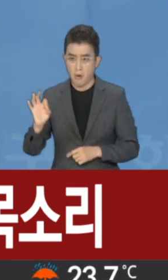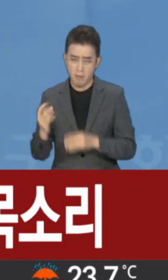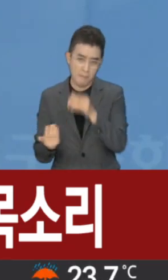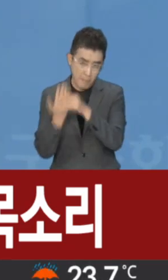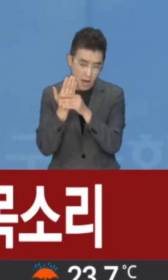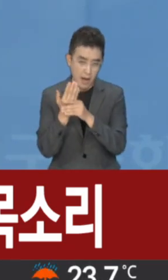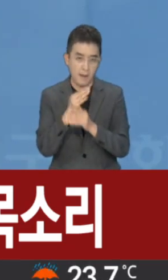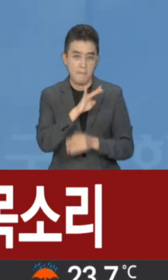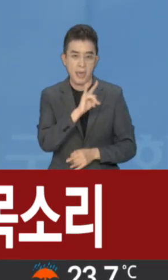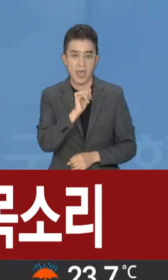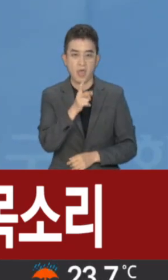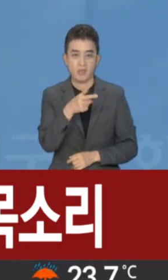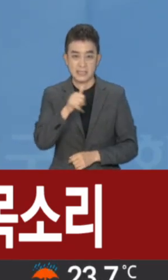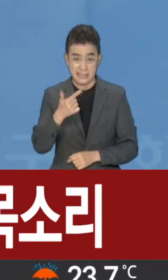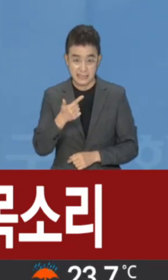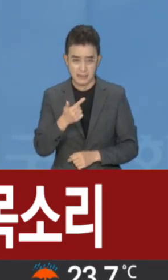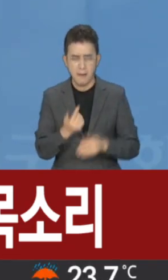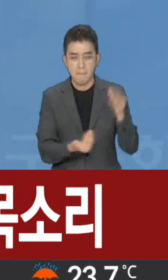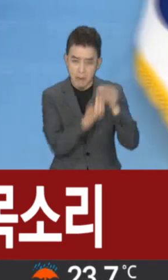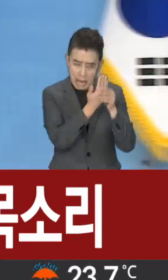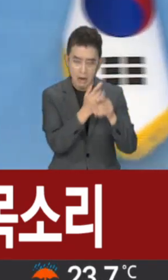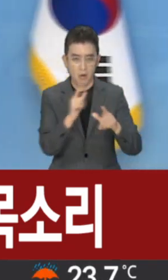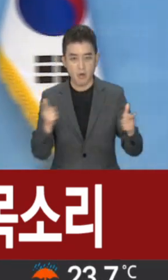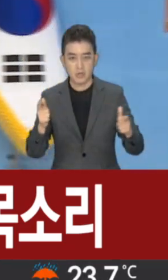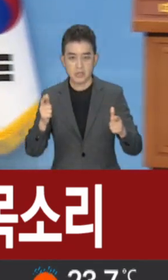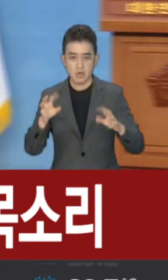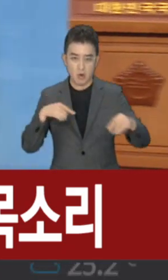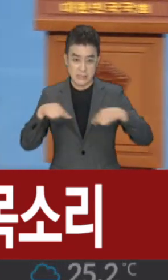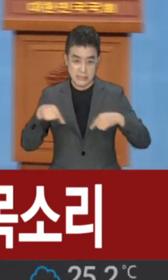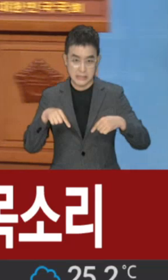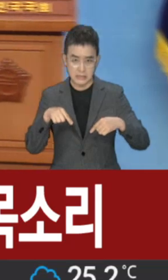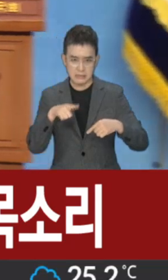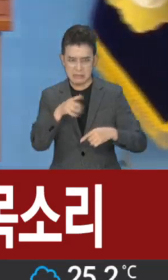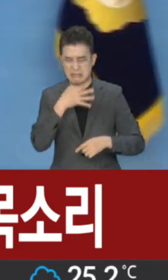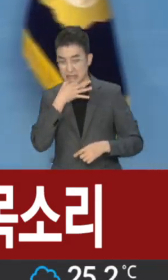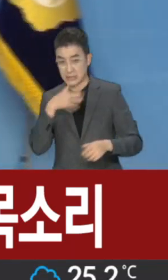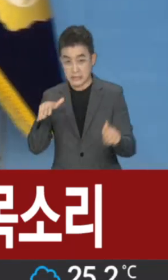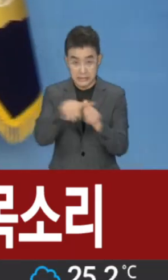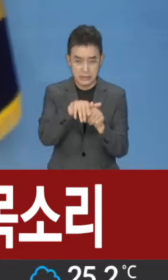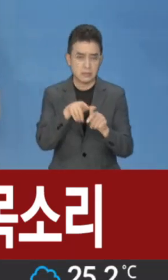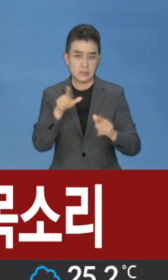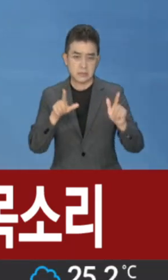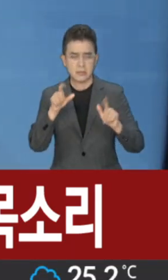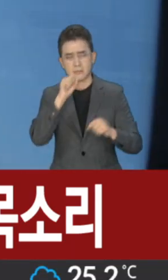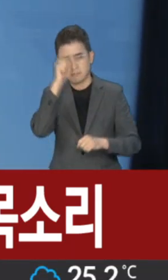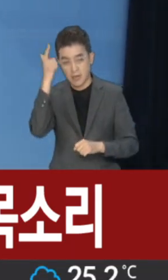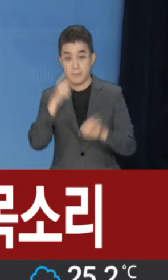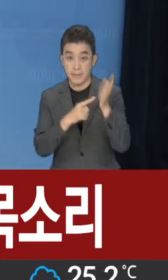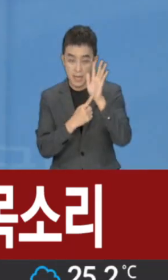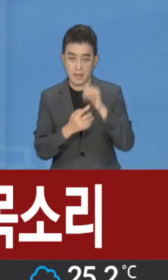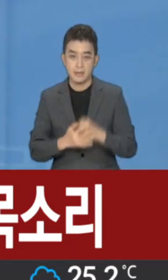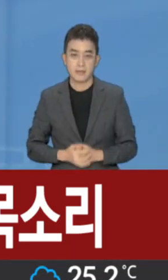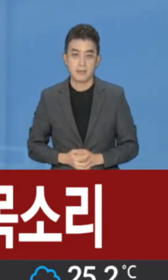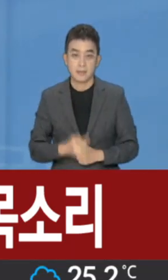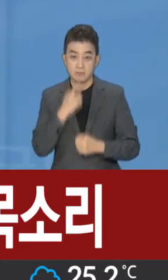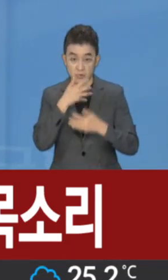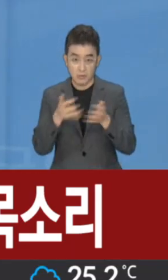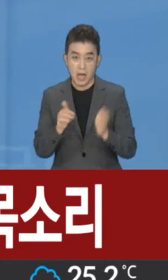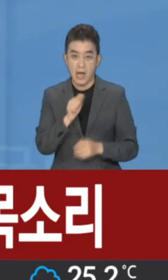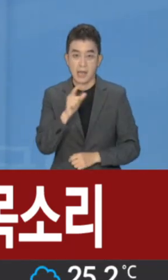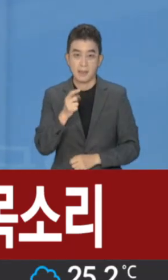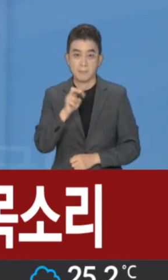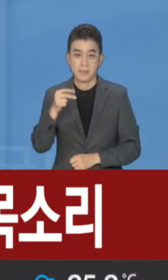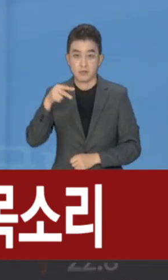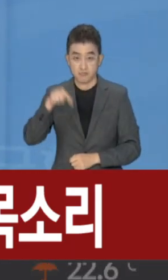받은 바 있다며 정치 테러는 어떤 이유로도 용납될 수 없다라고 밝혔습니다 더불어민주당 한민수 대변인